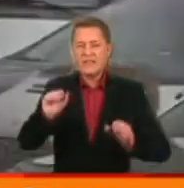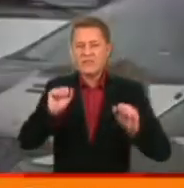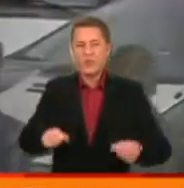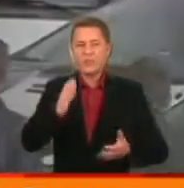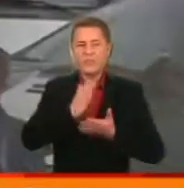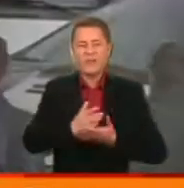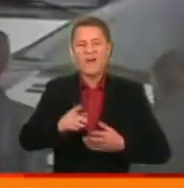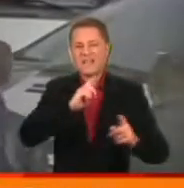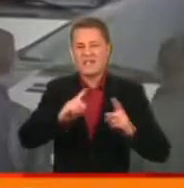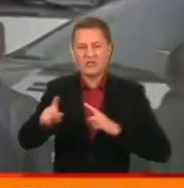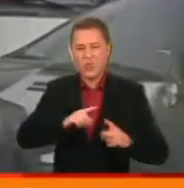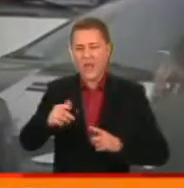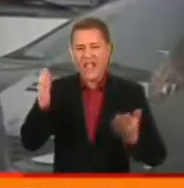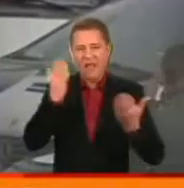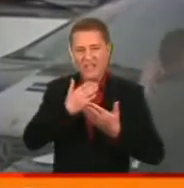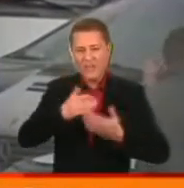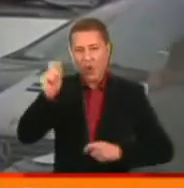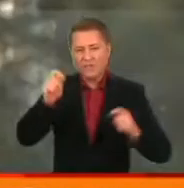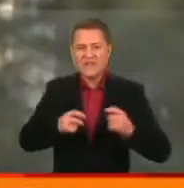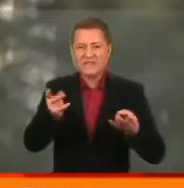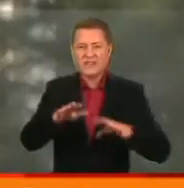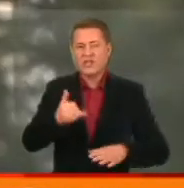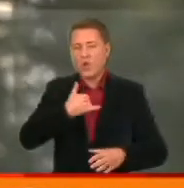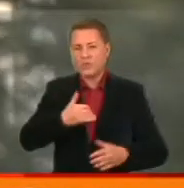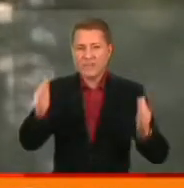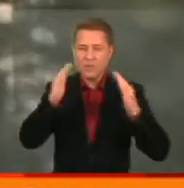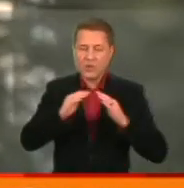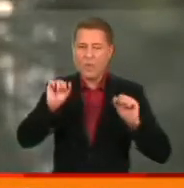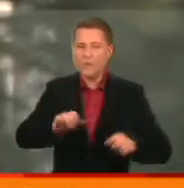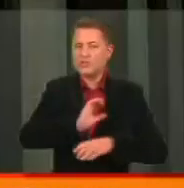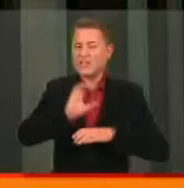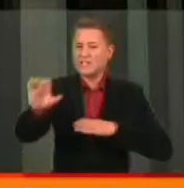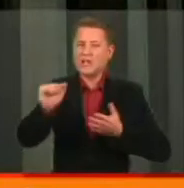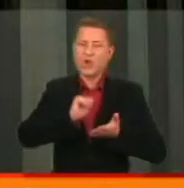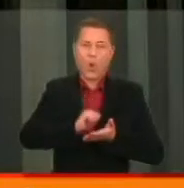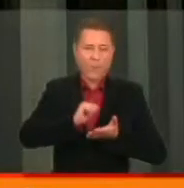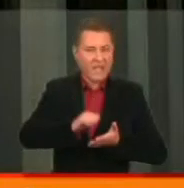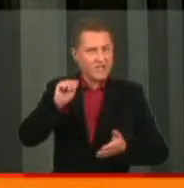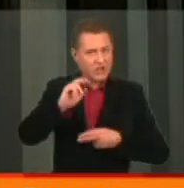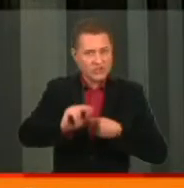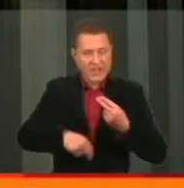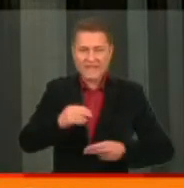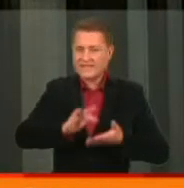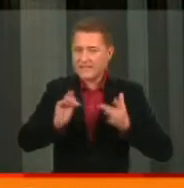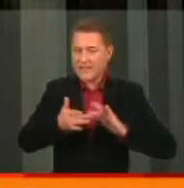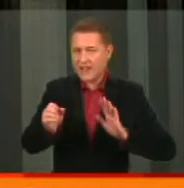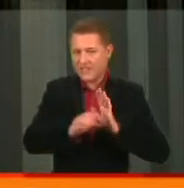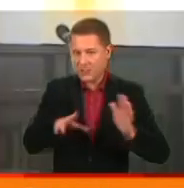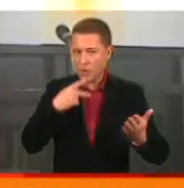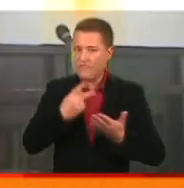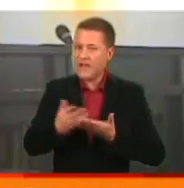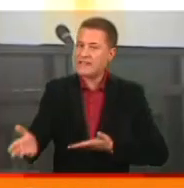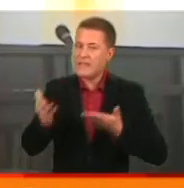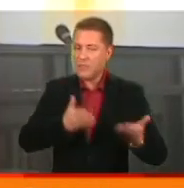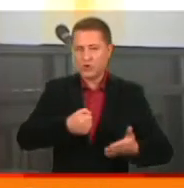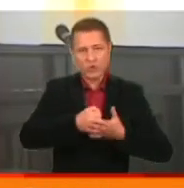через відеоконференцію, залишаючись у себе вдома. Також зможуть надсилати документи через інтернет в електронному варіанті. Утім, і запрошення до суду теж